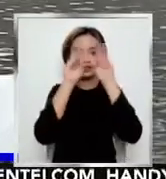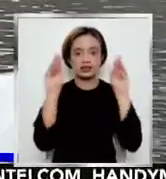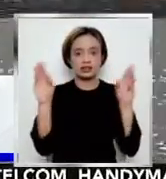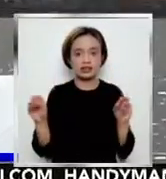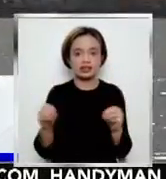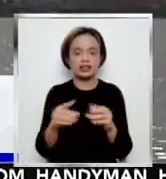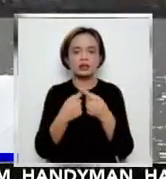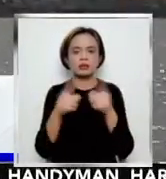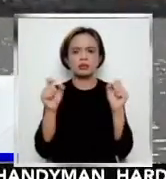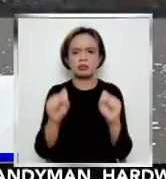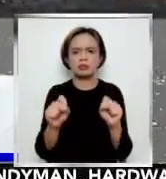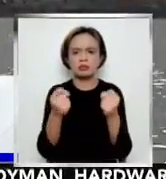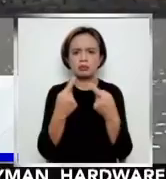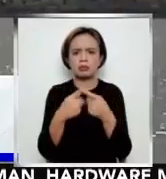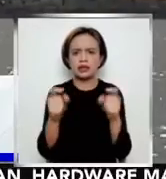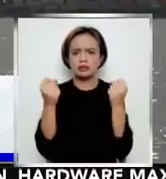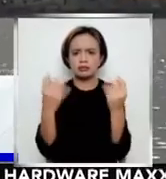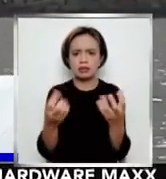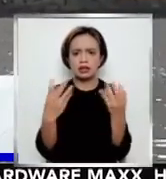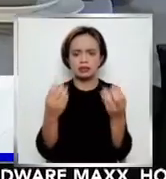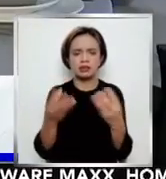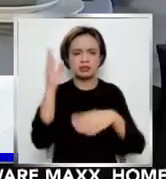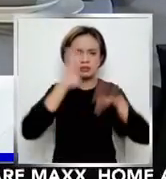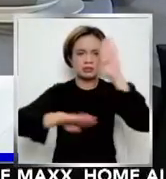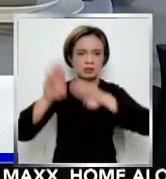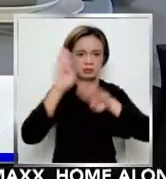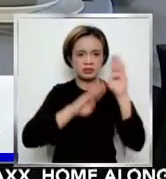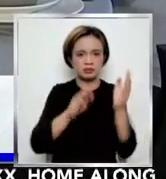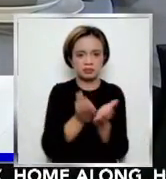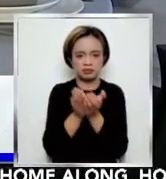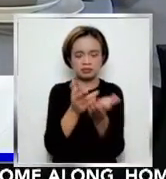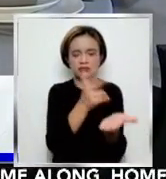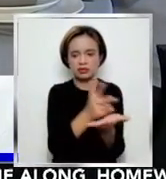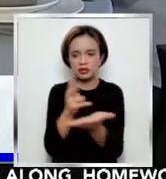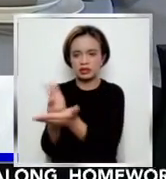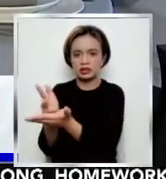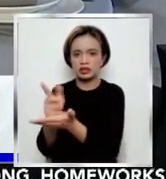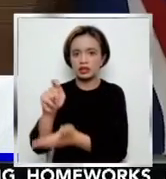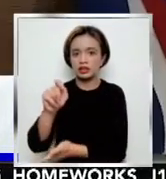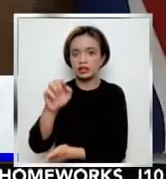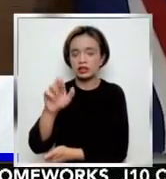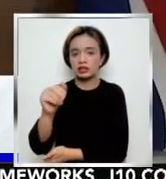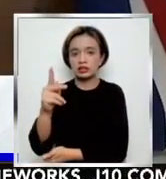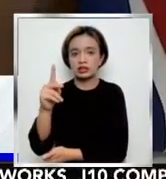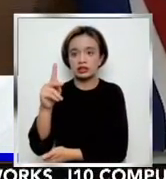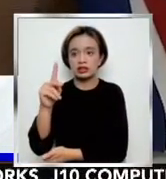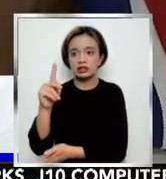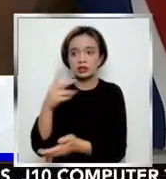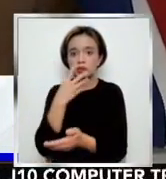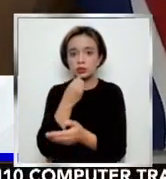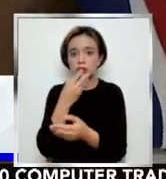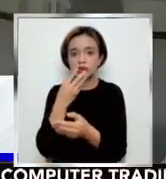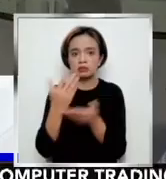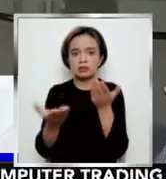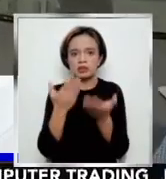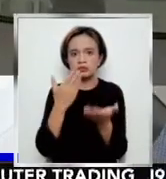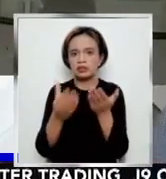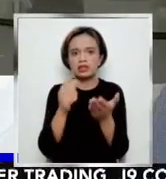na kinakaharap ngayon sa mga pier, nangangamba ang mga trucker na baka hindi ito umabot sa mga pagbibigyan sa inaasahan nilang